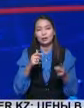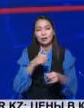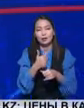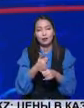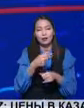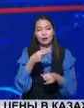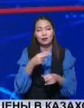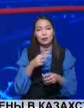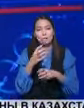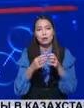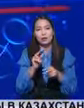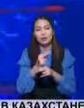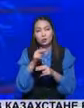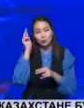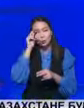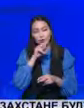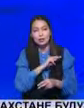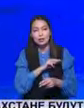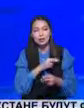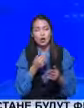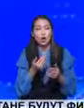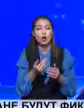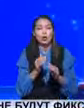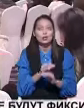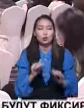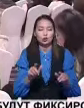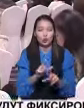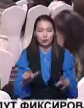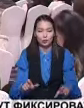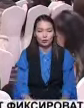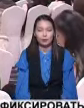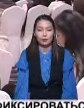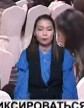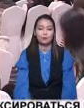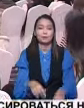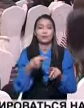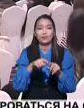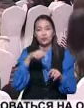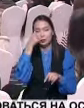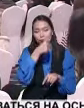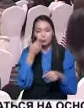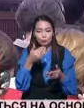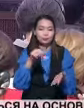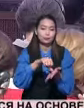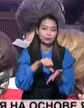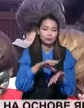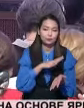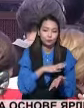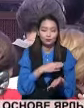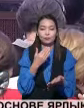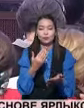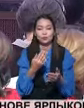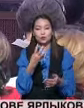стратегии воспитания и обучения в системе дошкольного образования. В этом году в обучении приняли участие